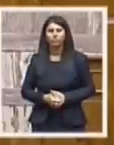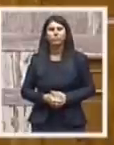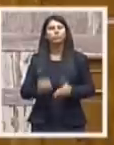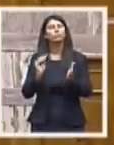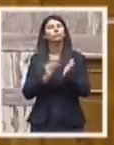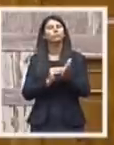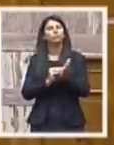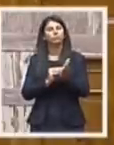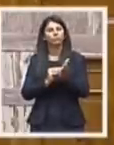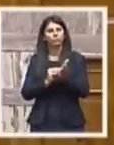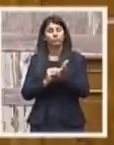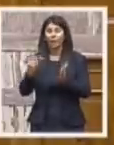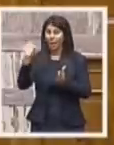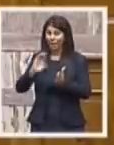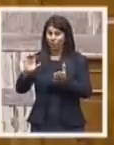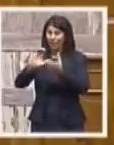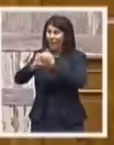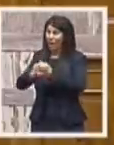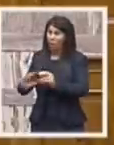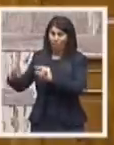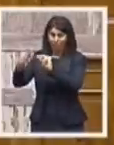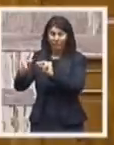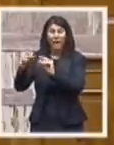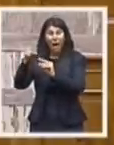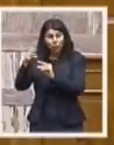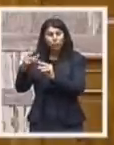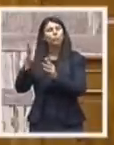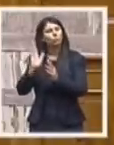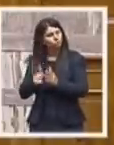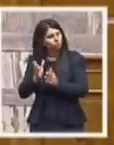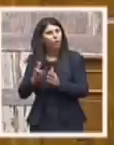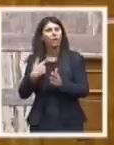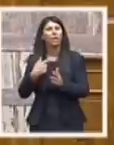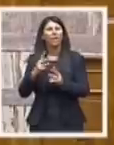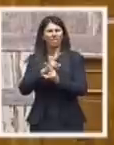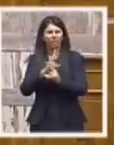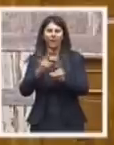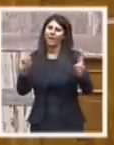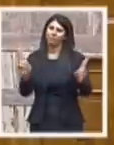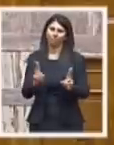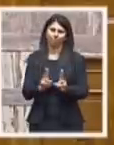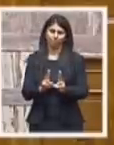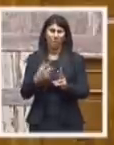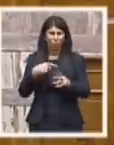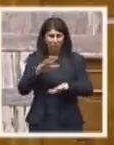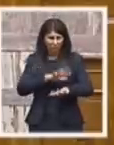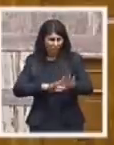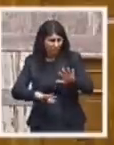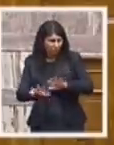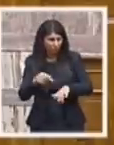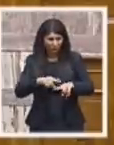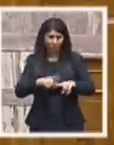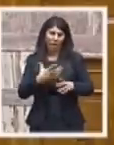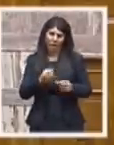Επίσης, μέσω της Ευρωπαϊκής Ενοποίησης θα τεθούν οι προϋποθέσεις για την εξάλληψη της αδιαφάνειας και της διαφθοράς που μαστίζουν τη χώρα